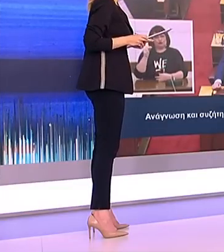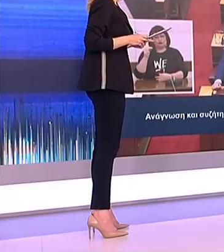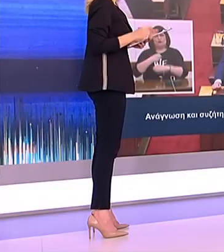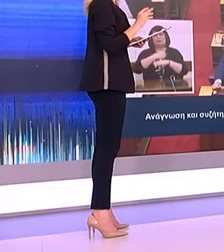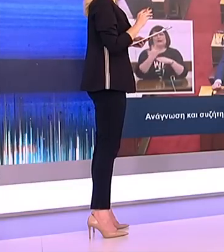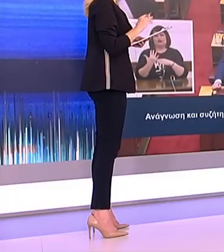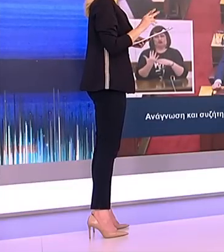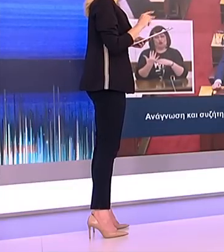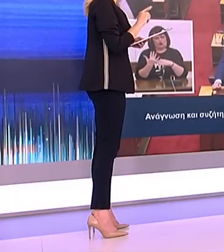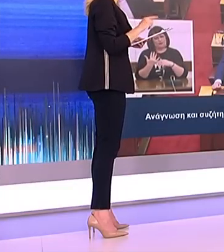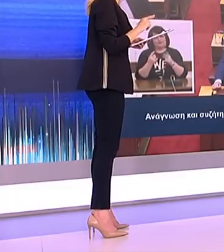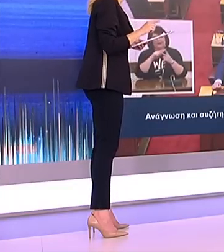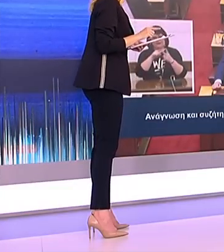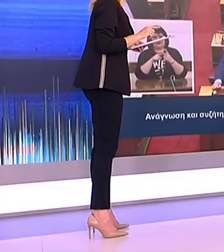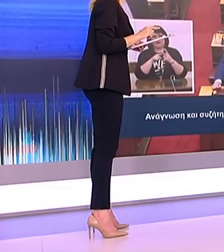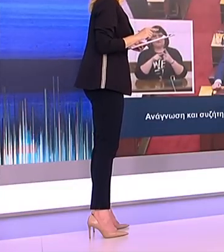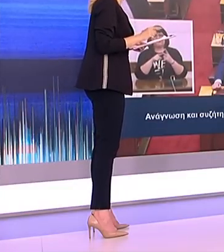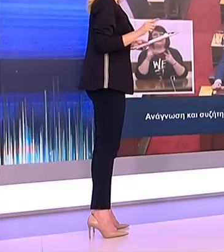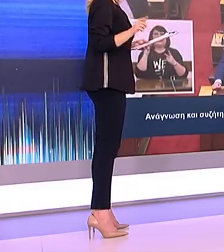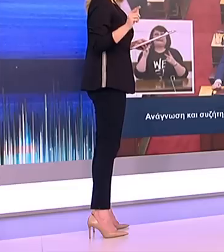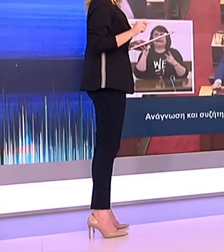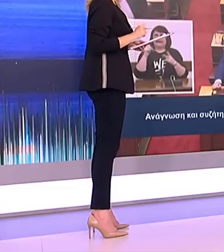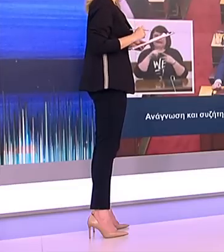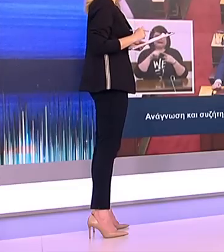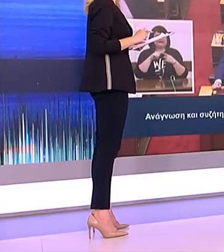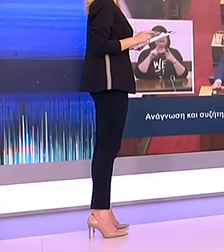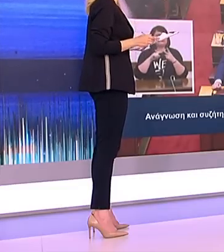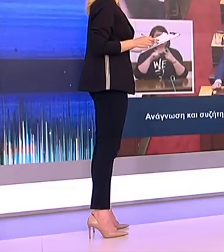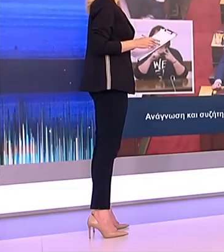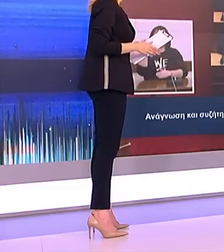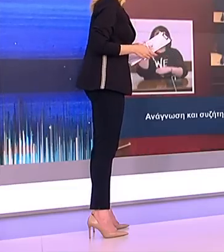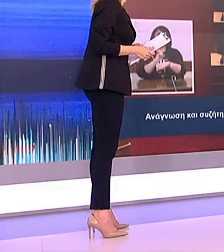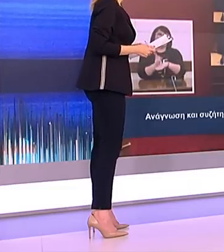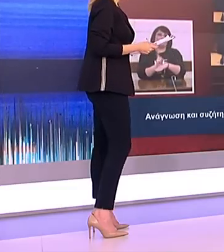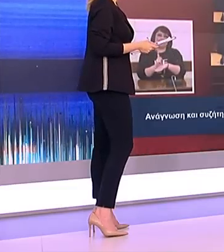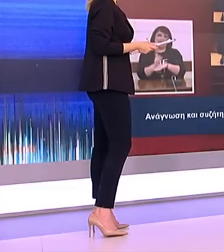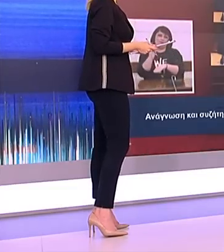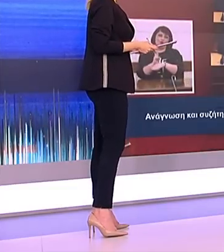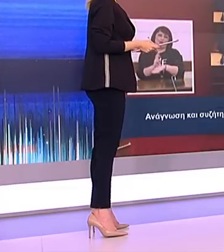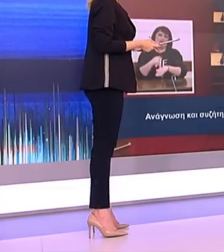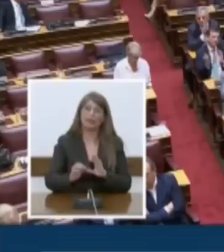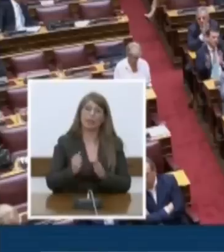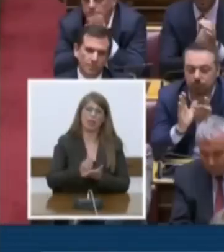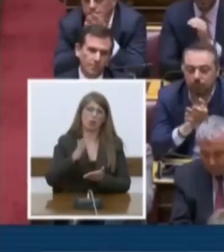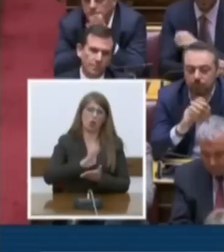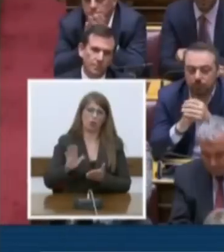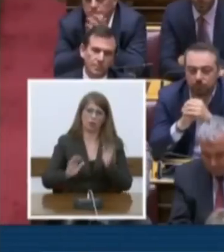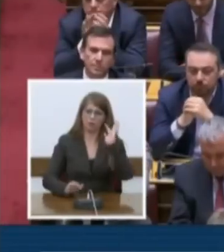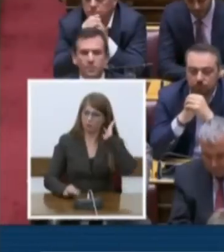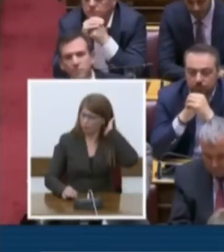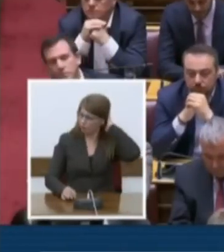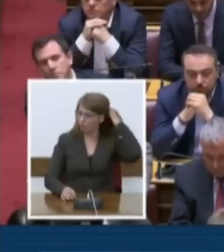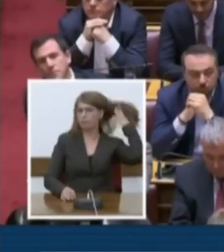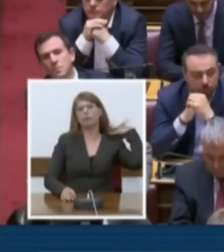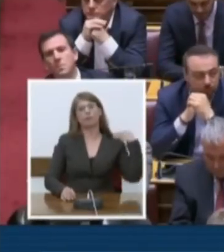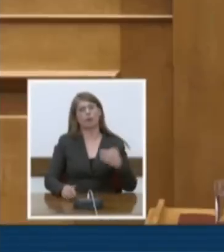συνταγματική αναθεώρηση. Ναι, αλλά υπό προϋποθέσεις, είπε ο Νίκος Ανδρουλάκης. Έχουμε αυτό το απόσπασμα. Μπορούμε να το δούμε. Δεν θα μπορούσα